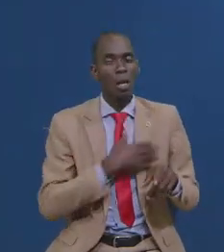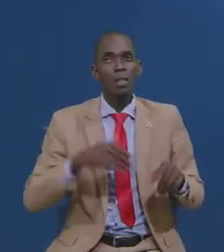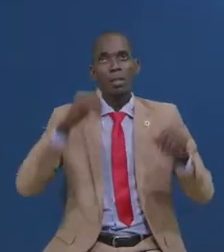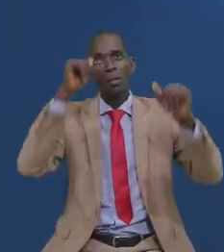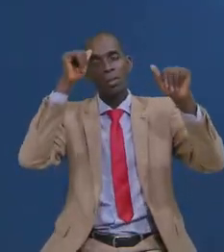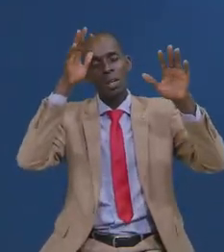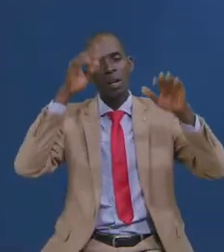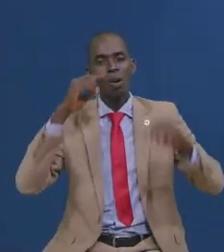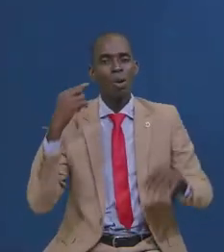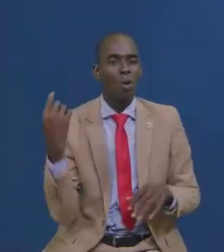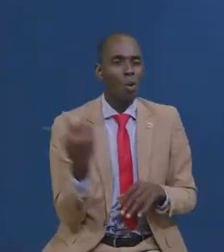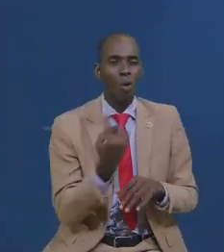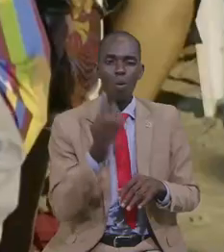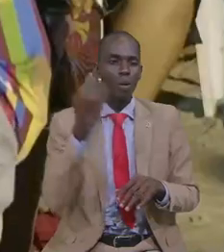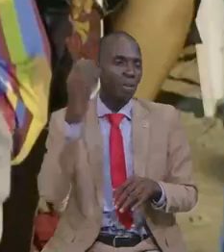Fais-le pour,